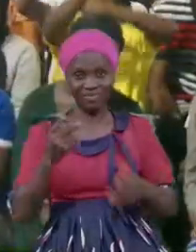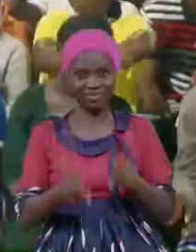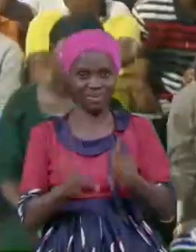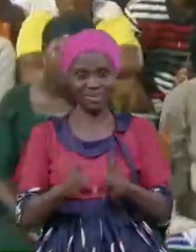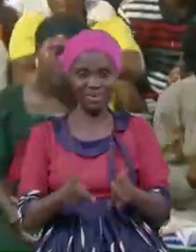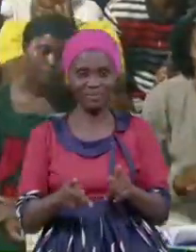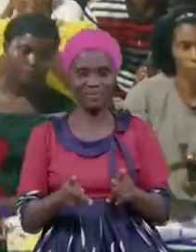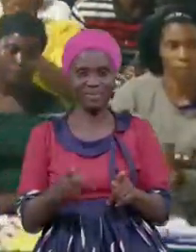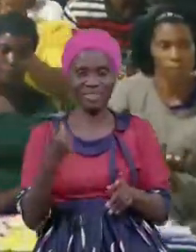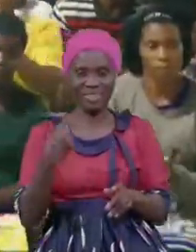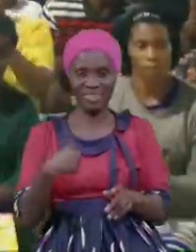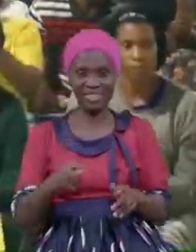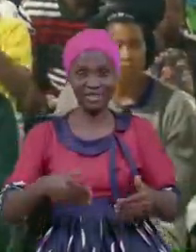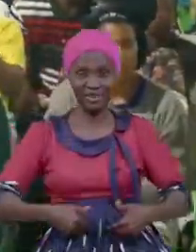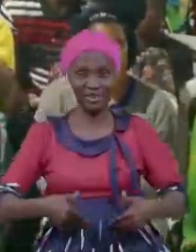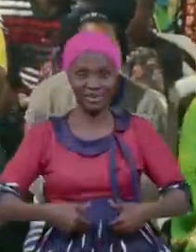les adolescents,